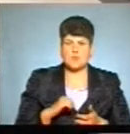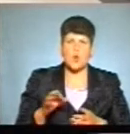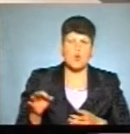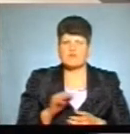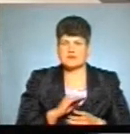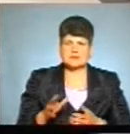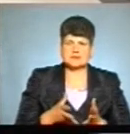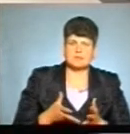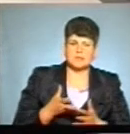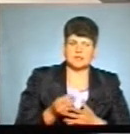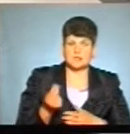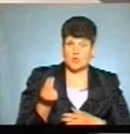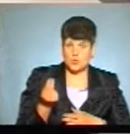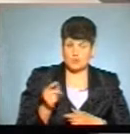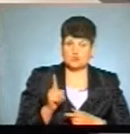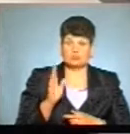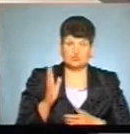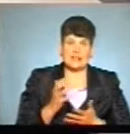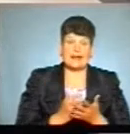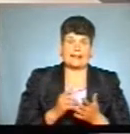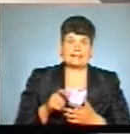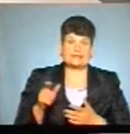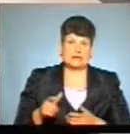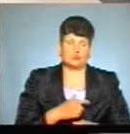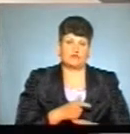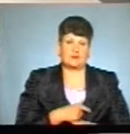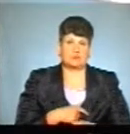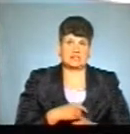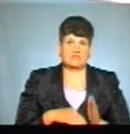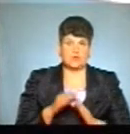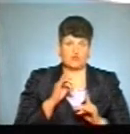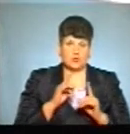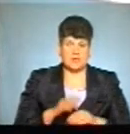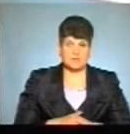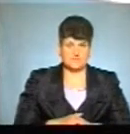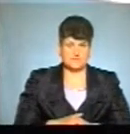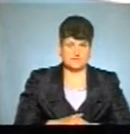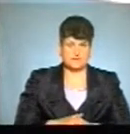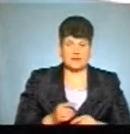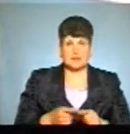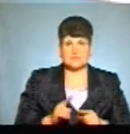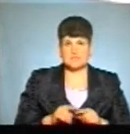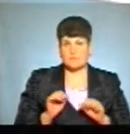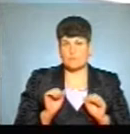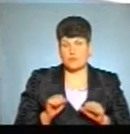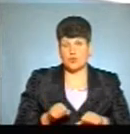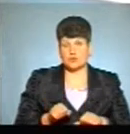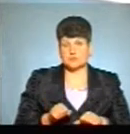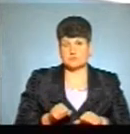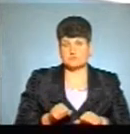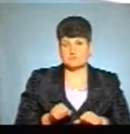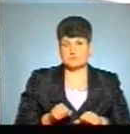потрібно викласти грошей для того, щоб стати кандидатом в депутати до Верховної Ради? Це можна, ну, я думаю, що це, ну,